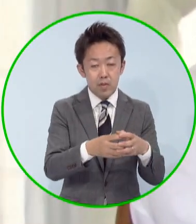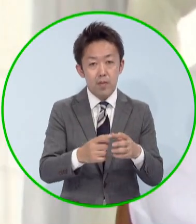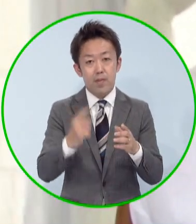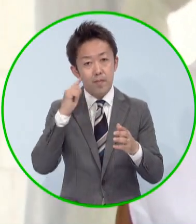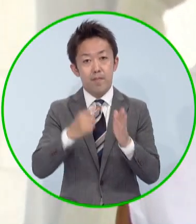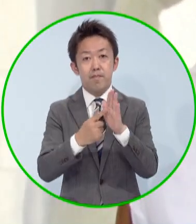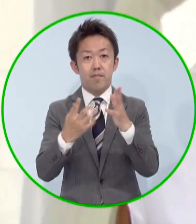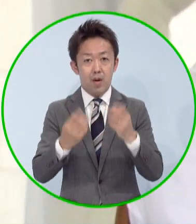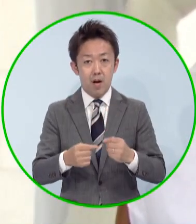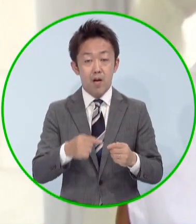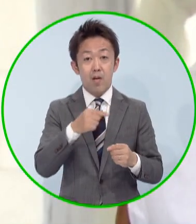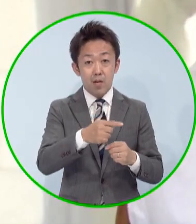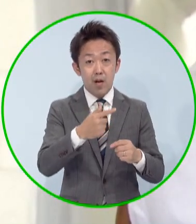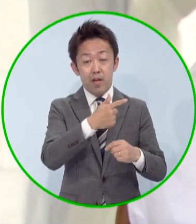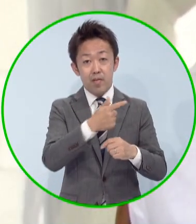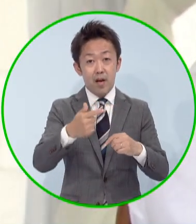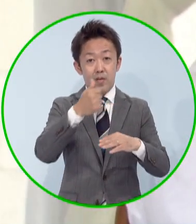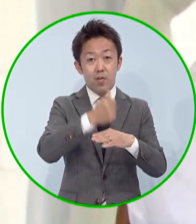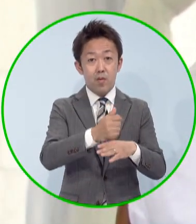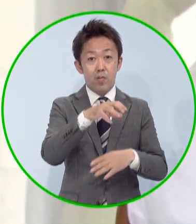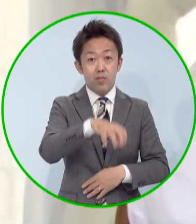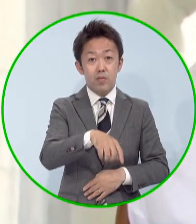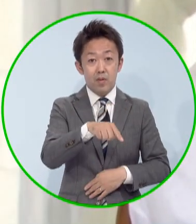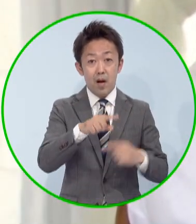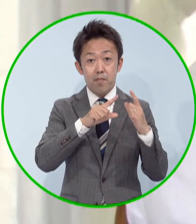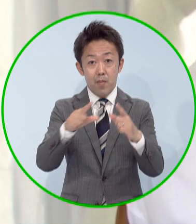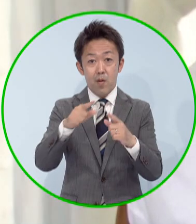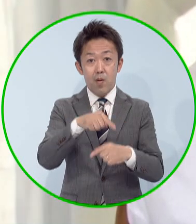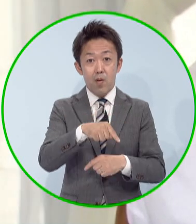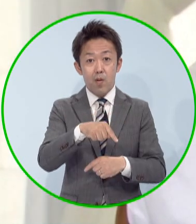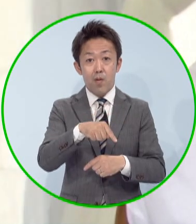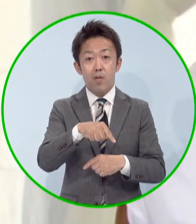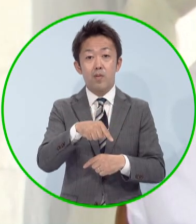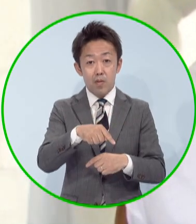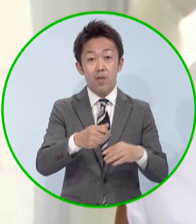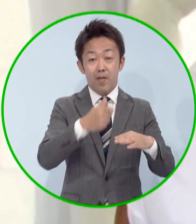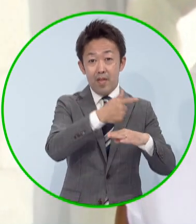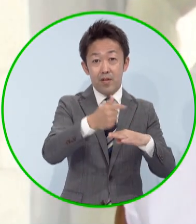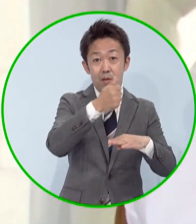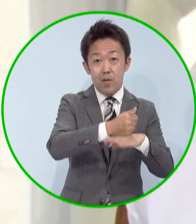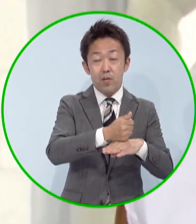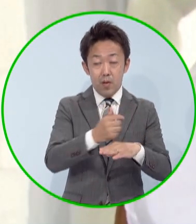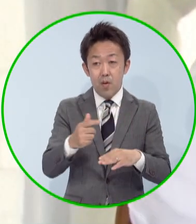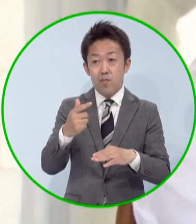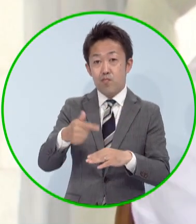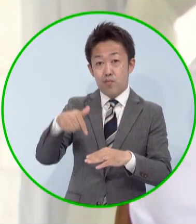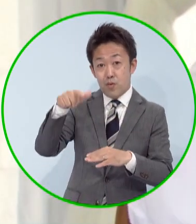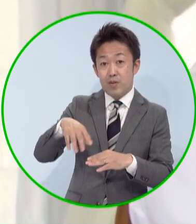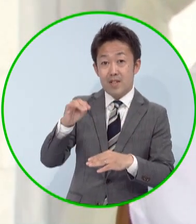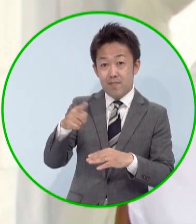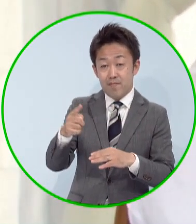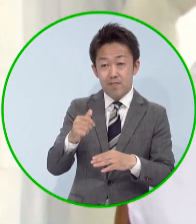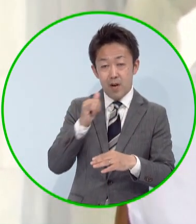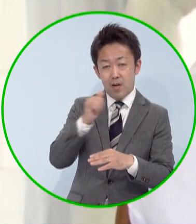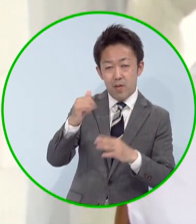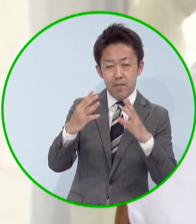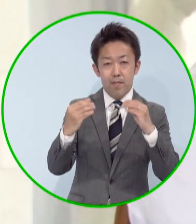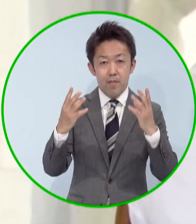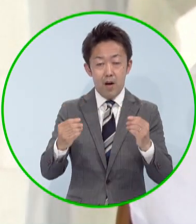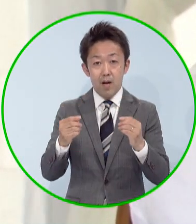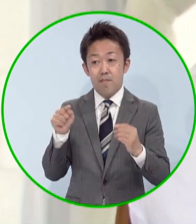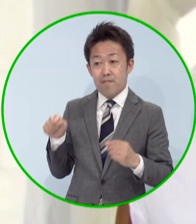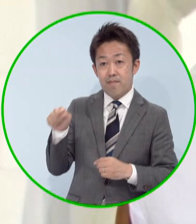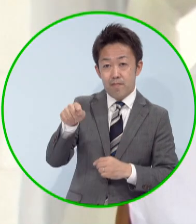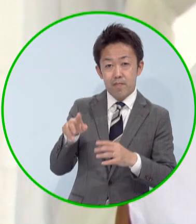大統領府の発表によりますとルカシェンコ大統領がロシアのプーチン大統領との電話会談を受けてプリ5